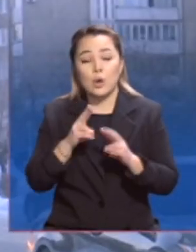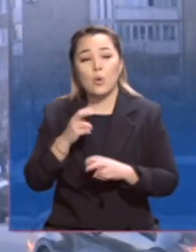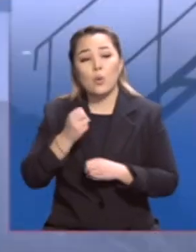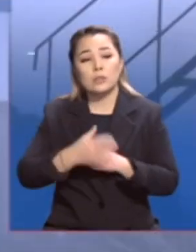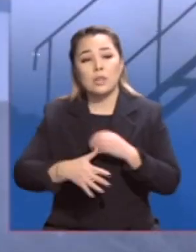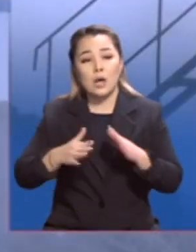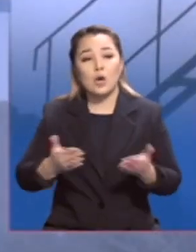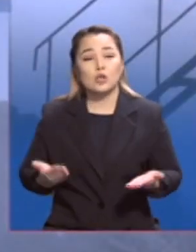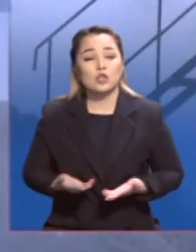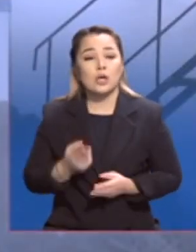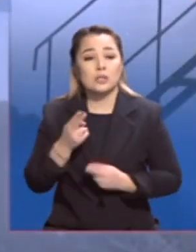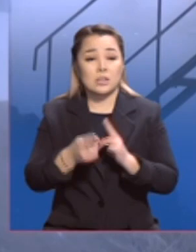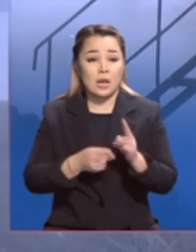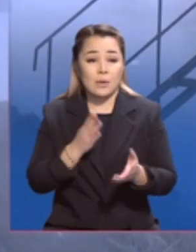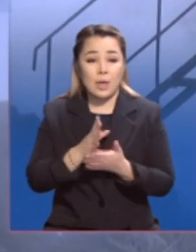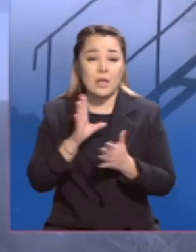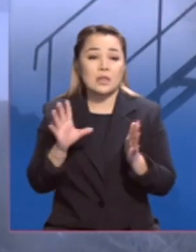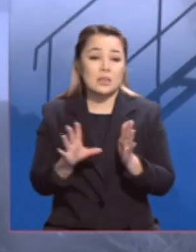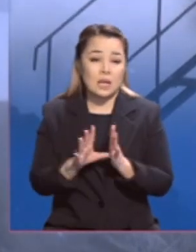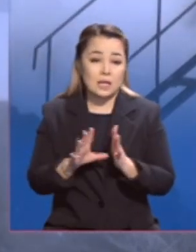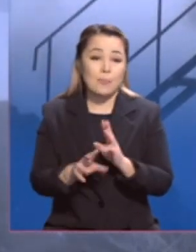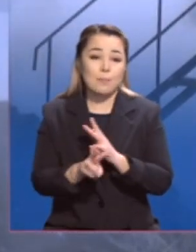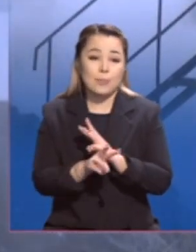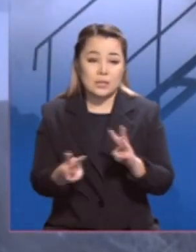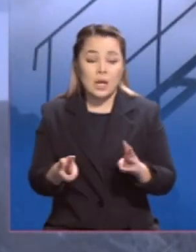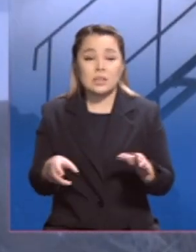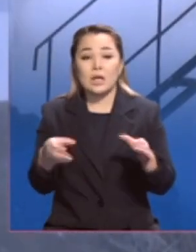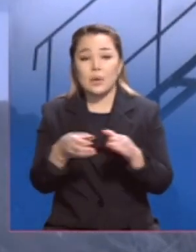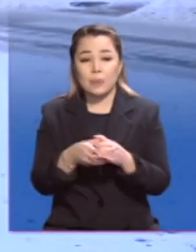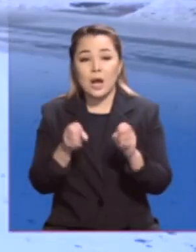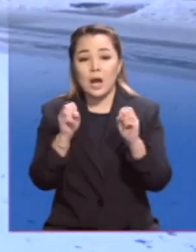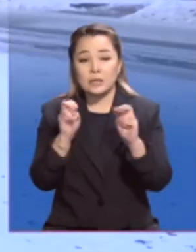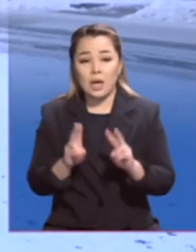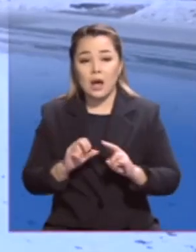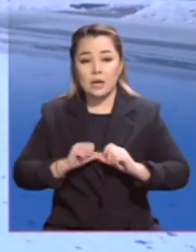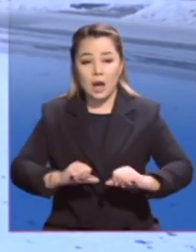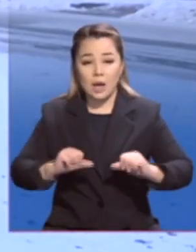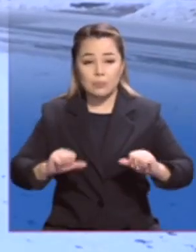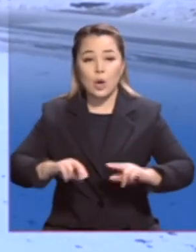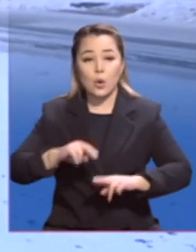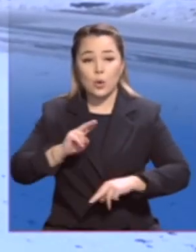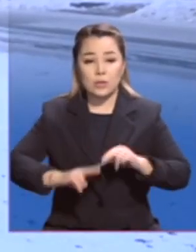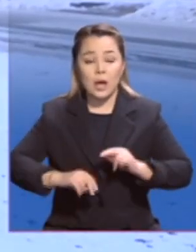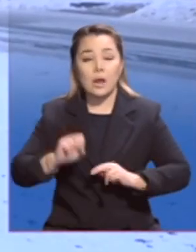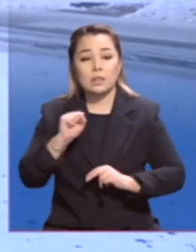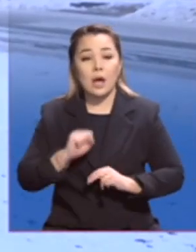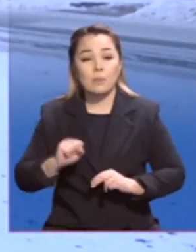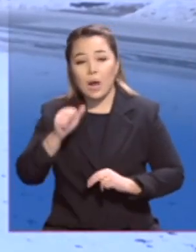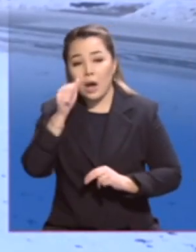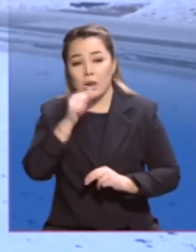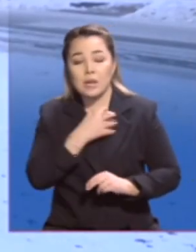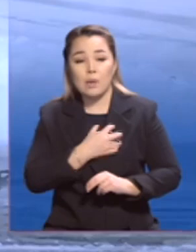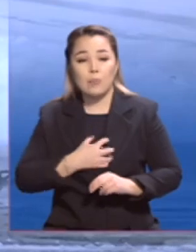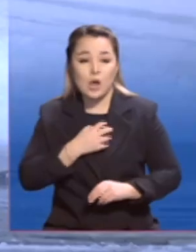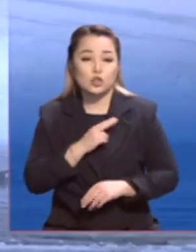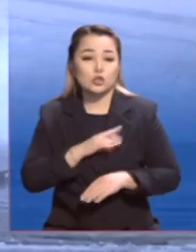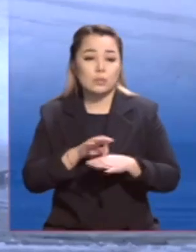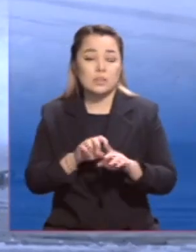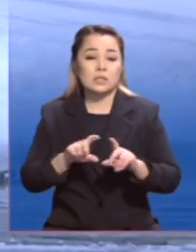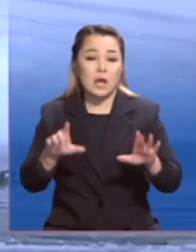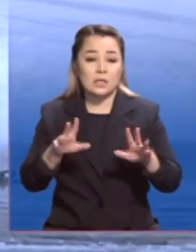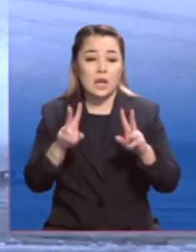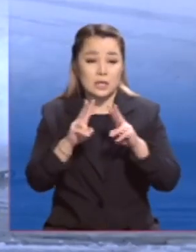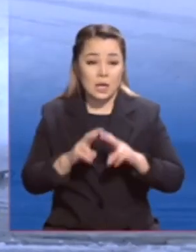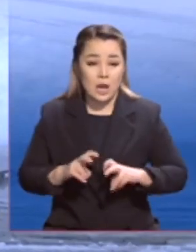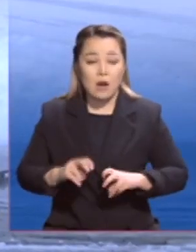қызметіне тұрғындар шағымданған соң энергетика министрлігі тарапынан арнайы комиссия құрылып, тамыз айында маңызды нысанның жұмысын тексерді. Сол